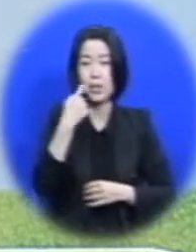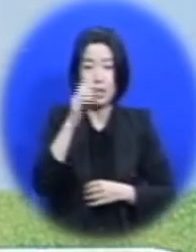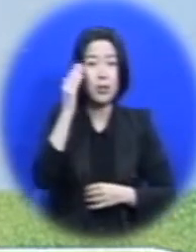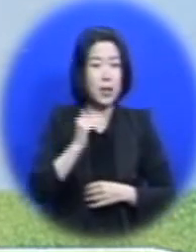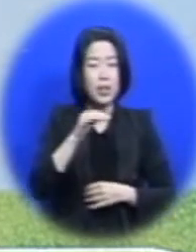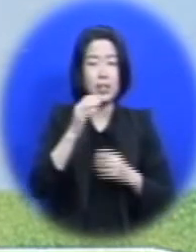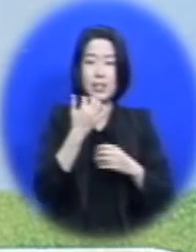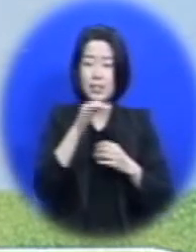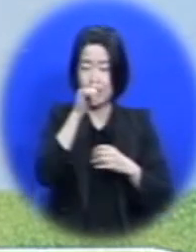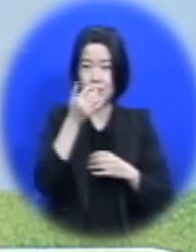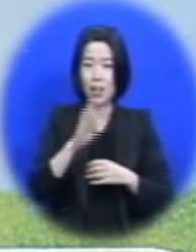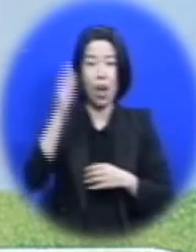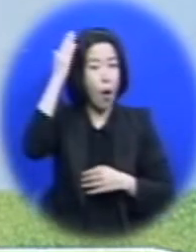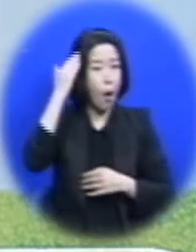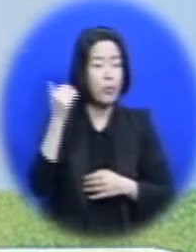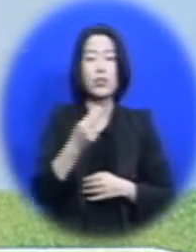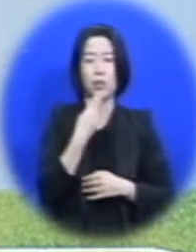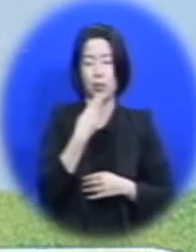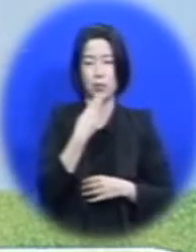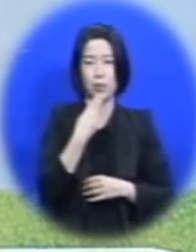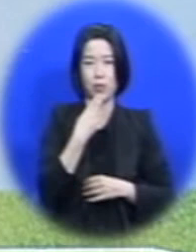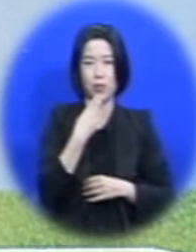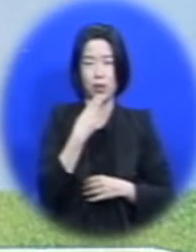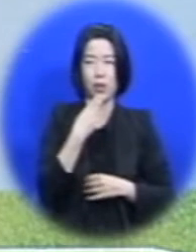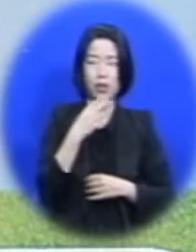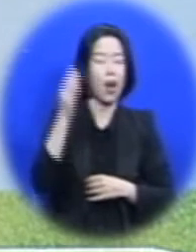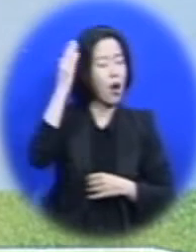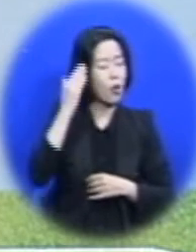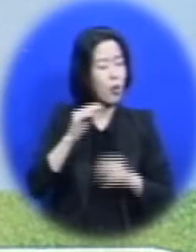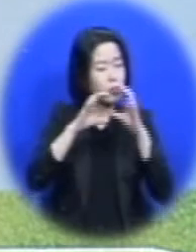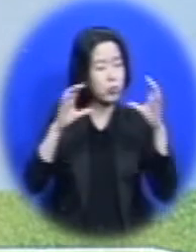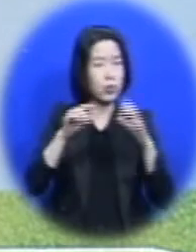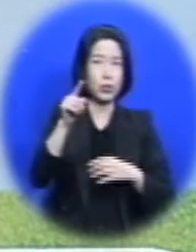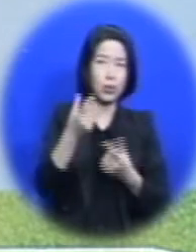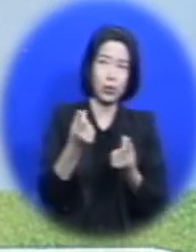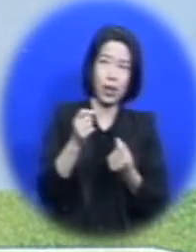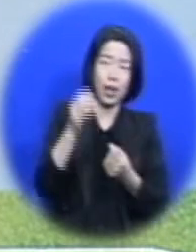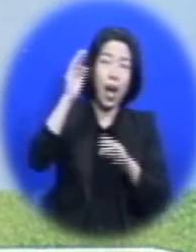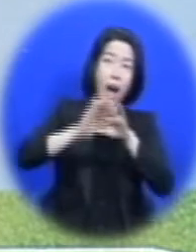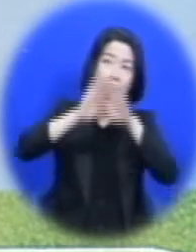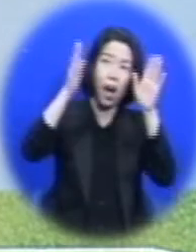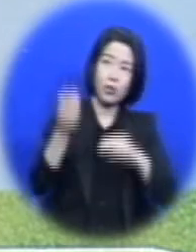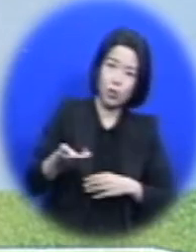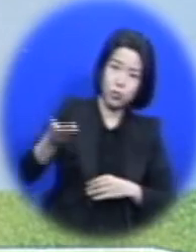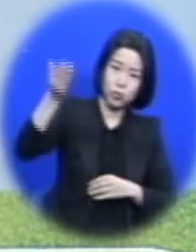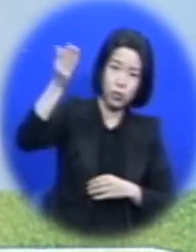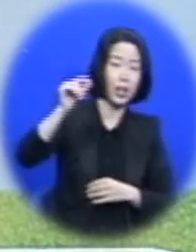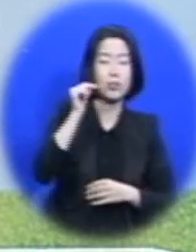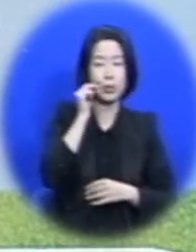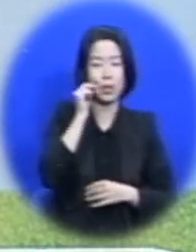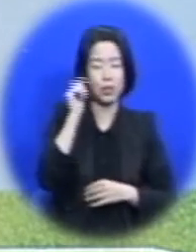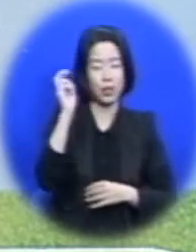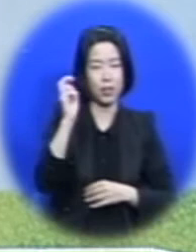했는데 검은 봉선이 없는것 검은 봉사는 저력이 하늘로 못 올라가 나보다 검은 풍선 나올때까지 기다리고